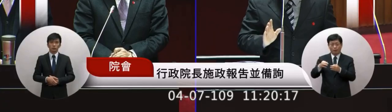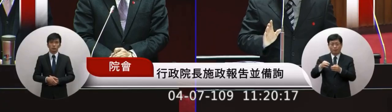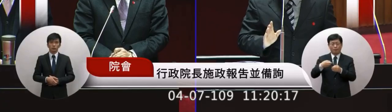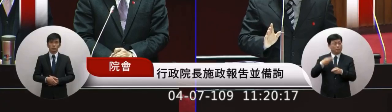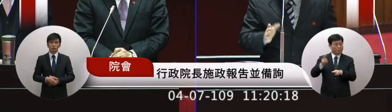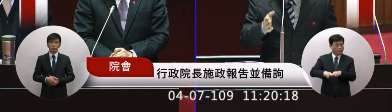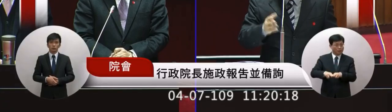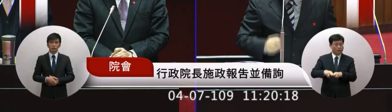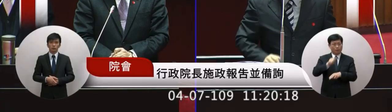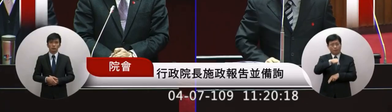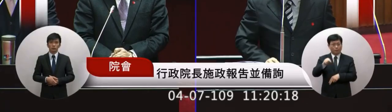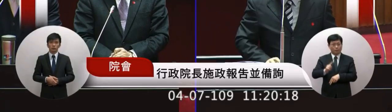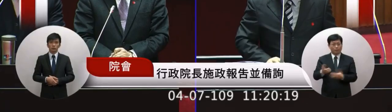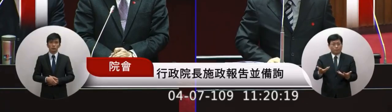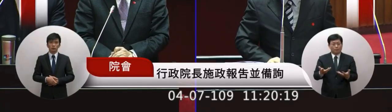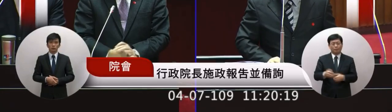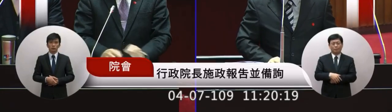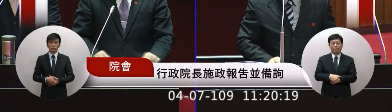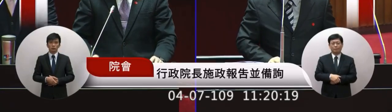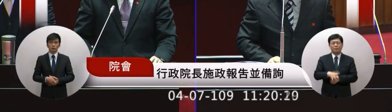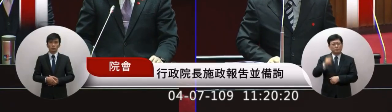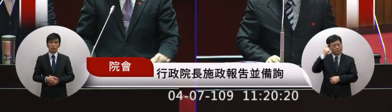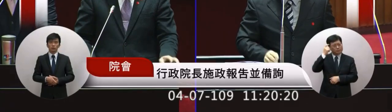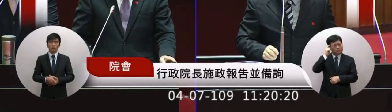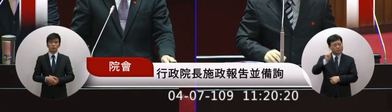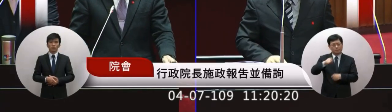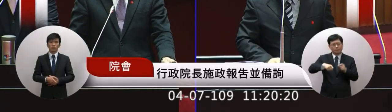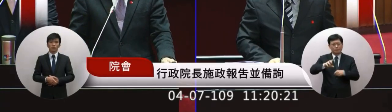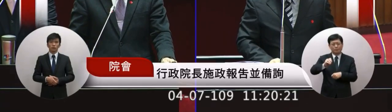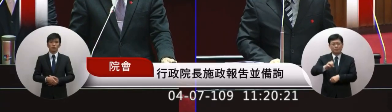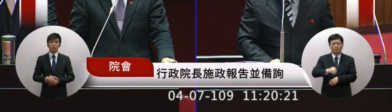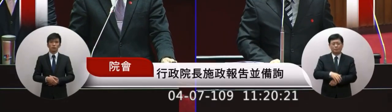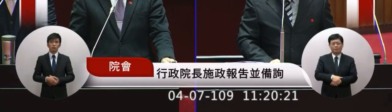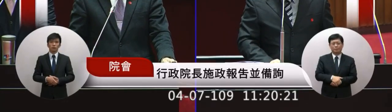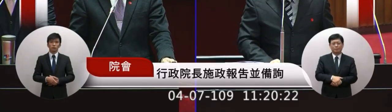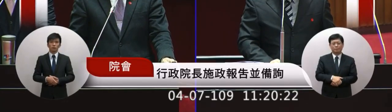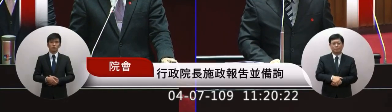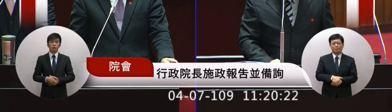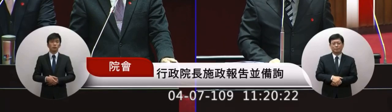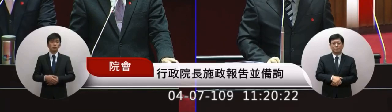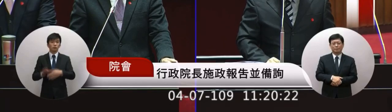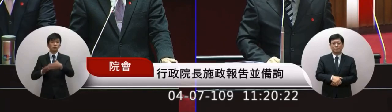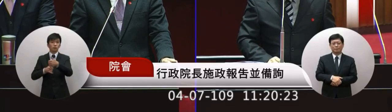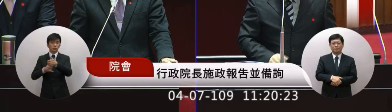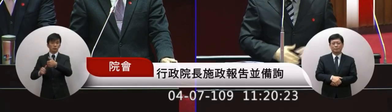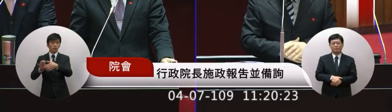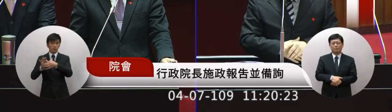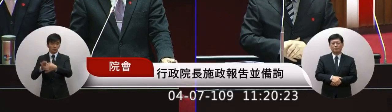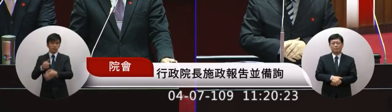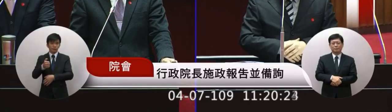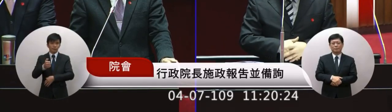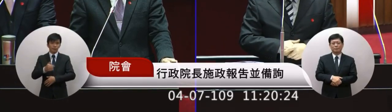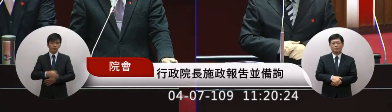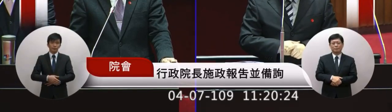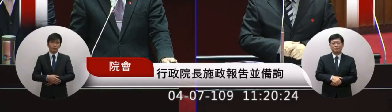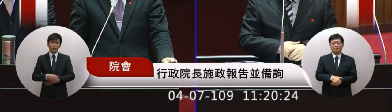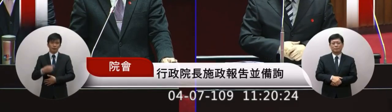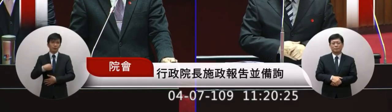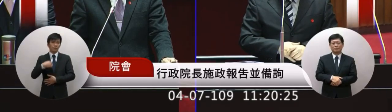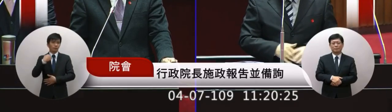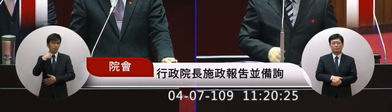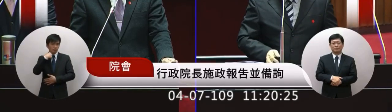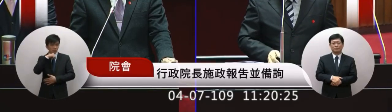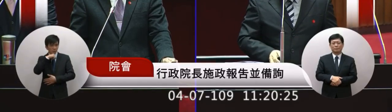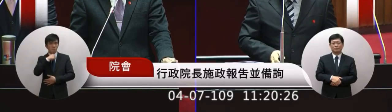不放，院长这边有没有一些想法针对五一假期的部分？ 谢谢委员关心。我们台湾比